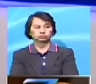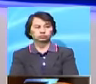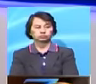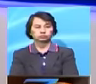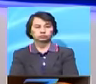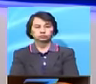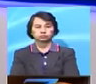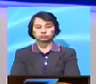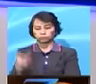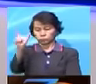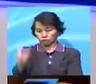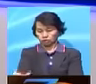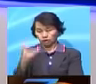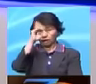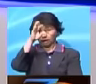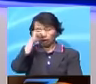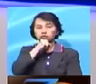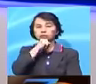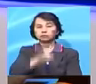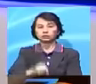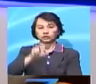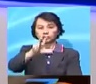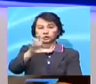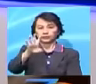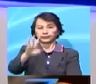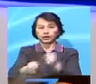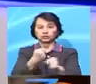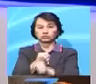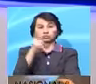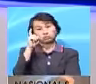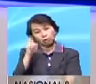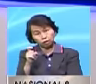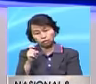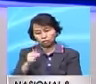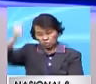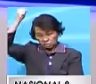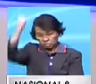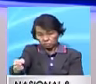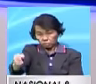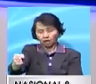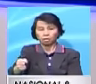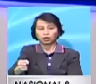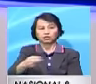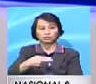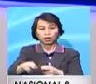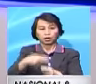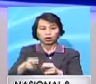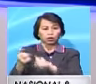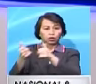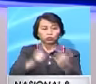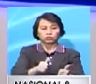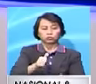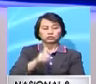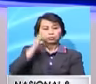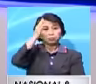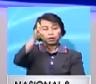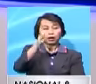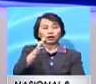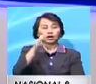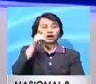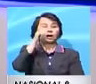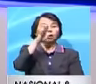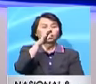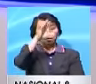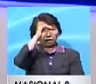kenaa seorang lelaki berumur 34 tahun mau ditikam dengan pisau oleh bakal adik iparnya